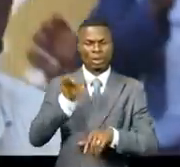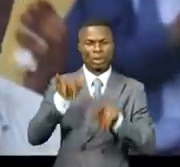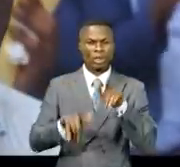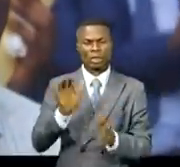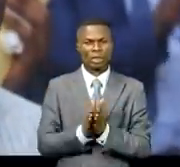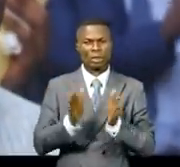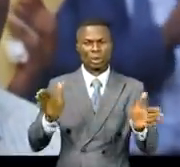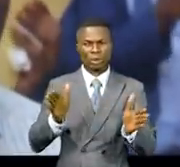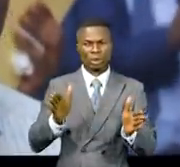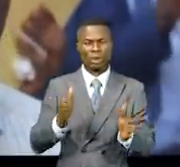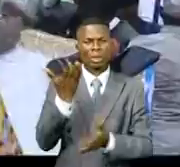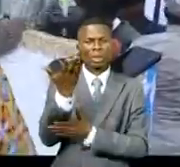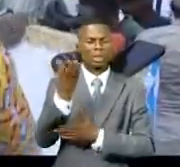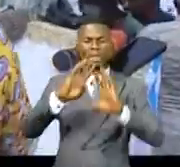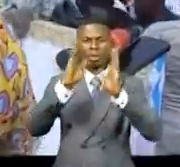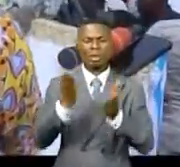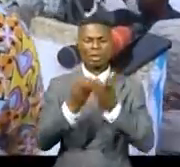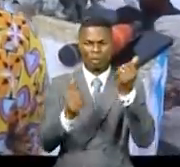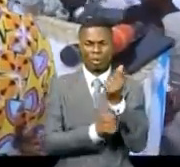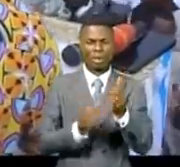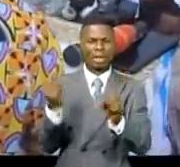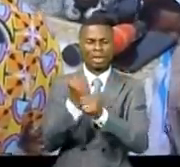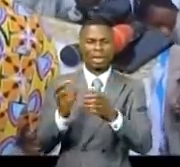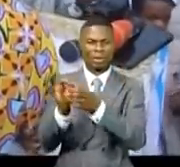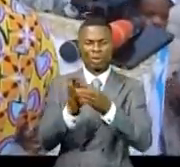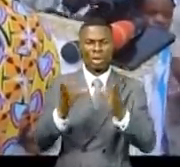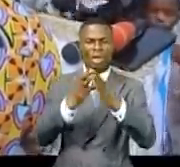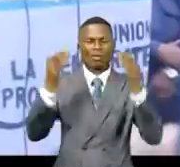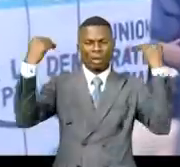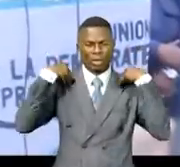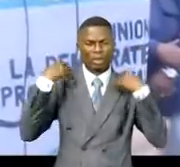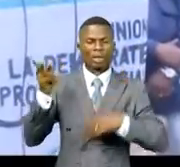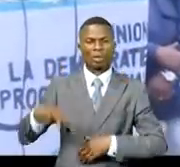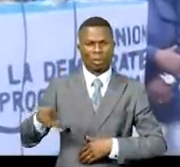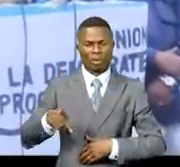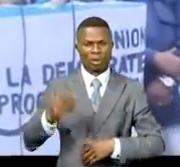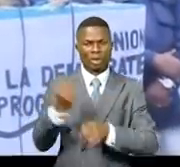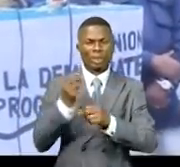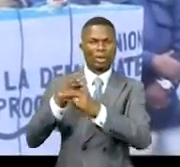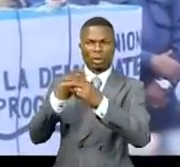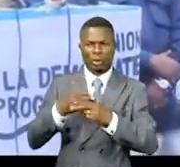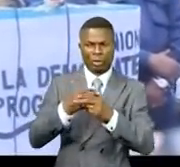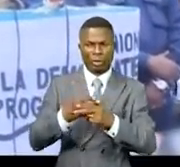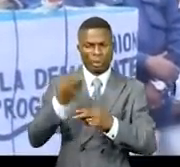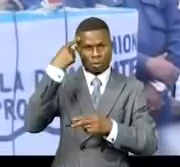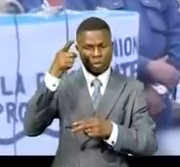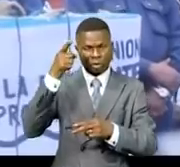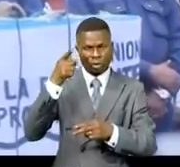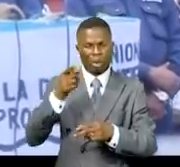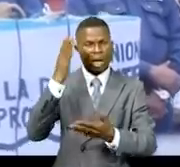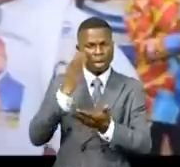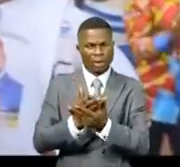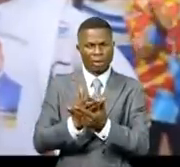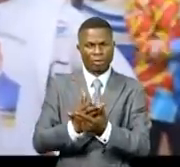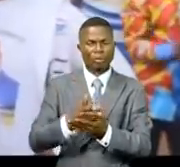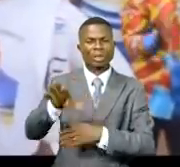général d'inviter la population à collaborer avec les autorités locales et les services de sécurité en vue de mettre fin aux